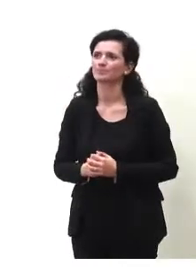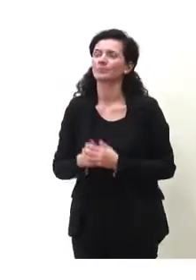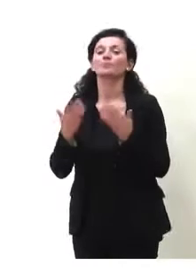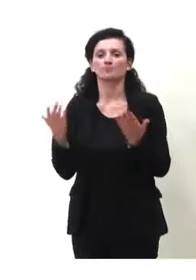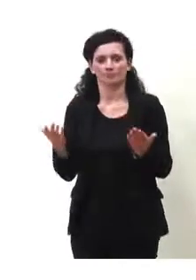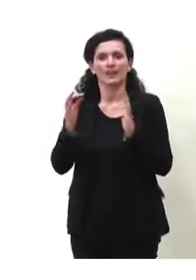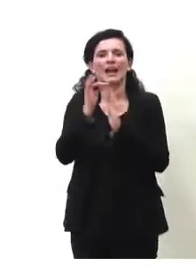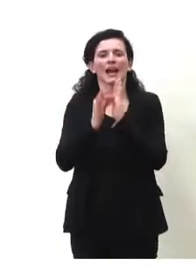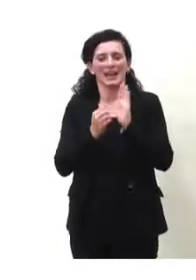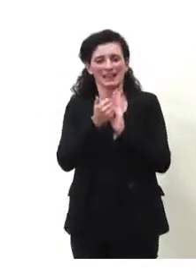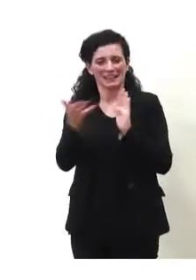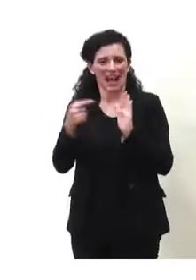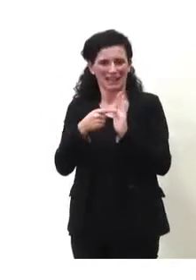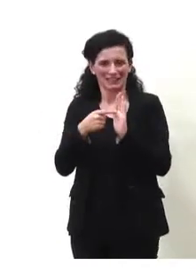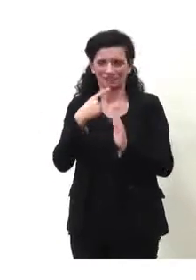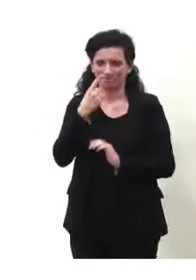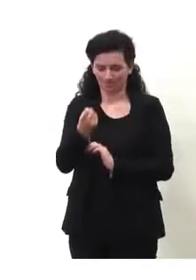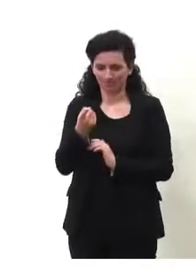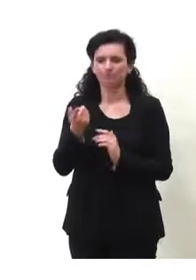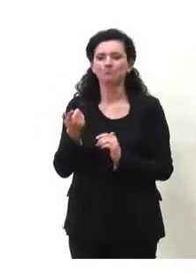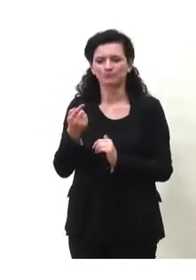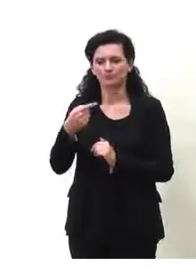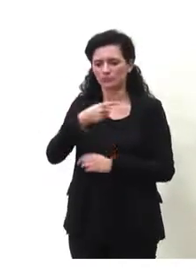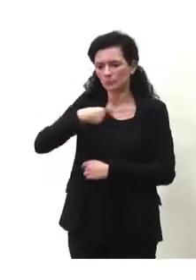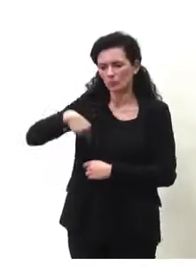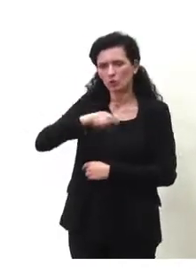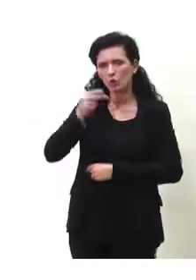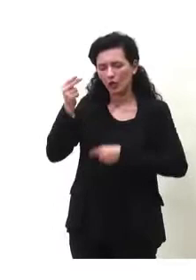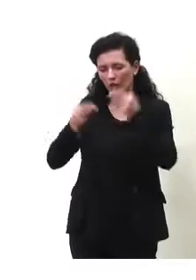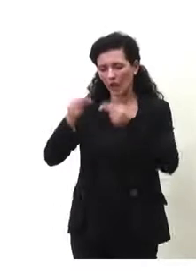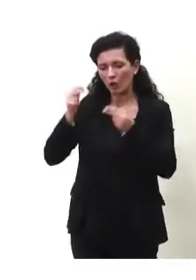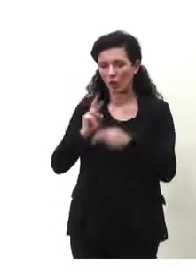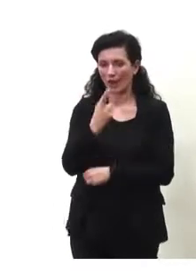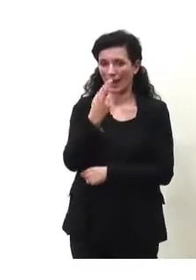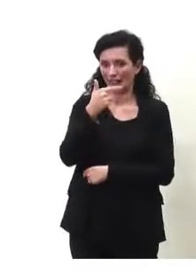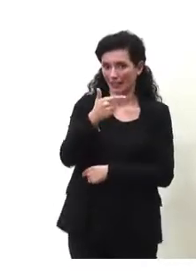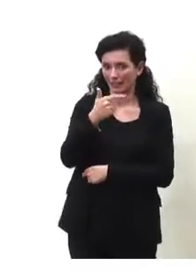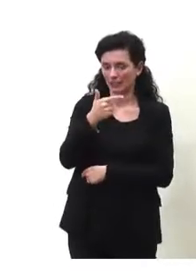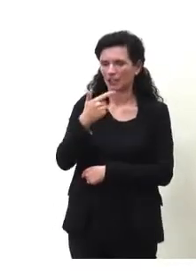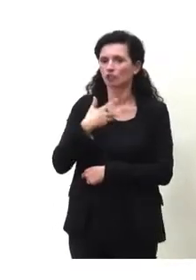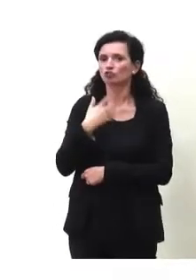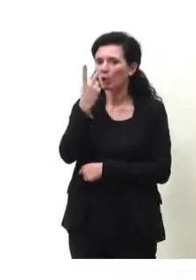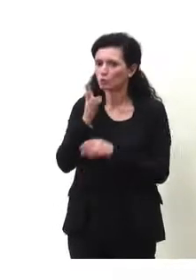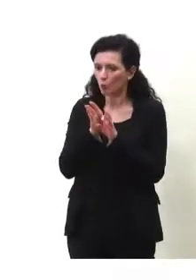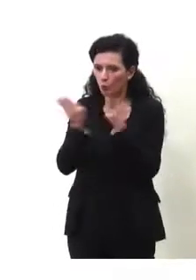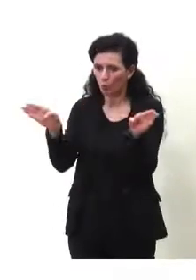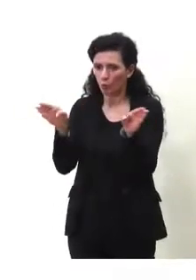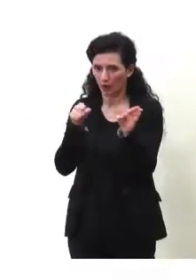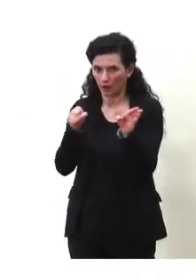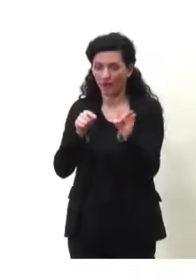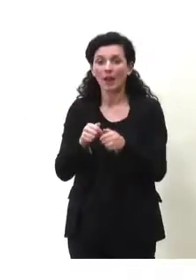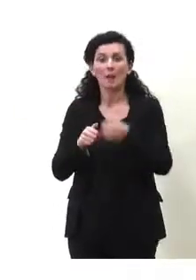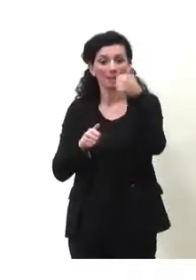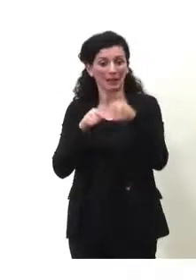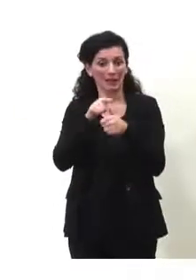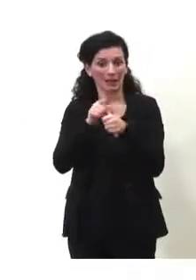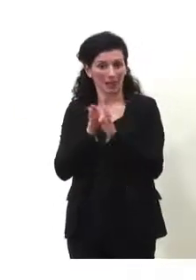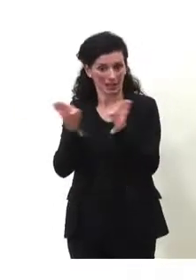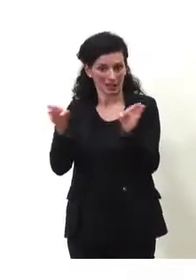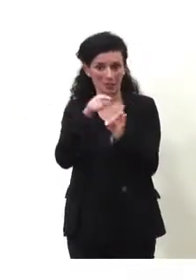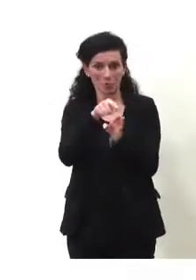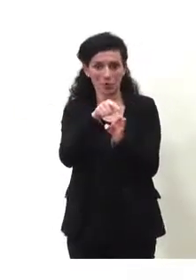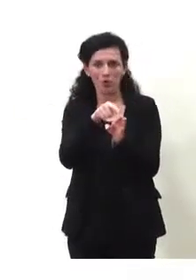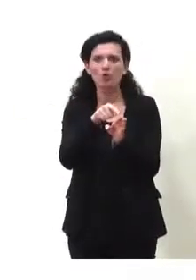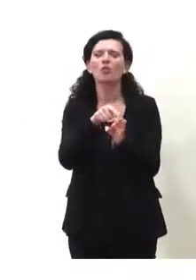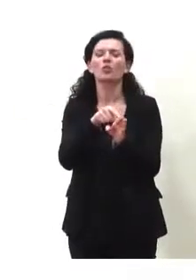I dati, dicevo, noi calcoliamo l'RT da due sorgenti di dati differenti. La prima sorgente sono